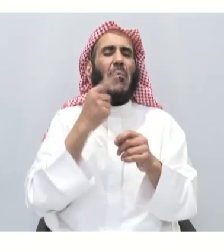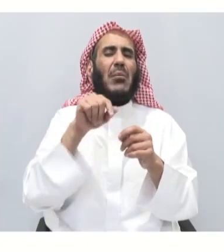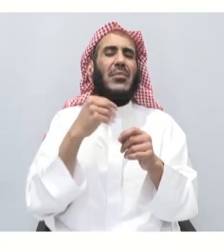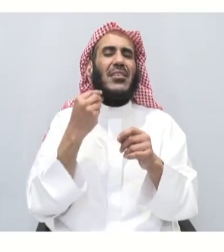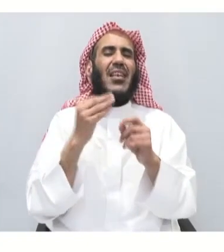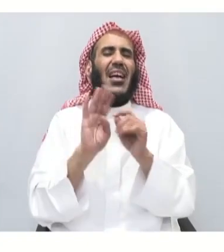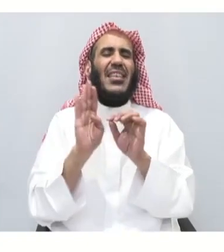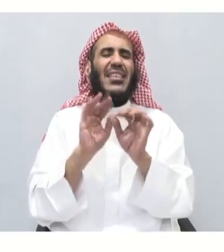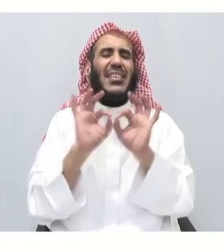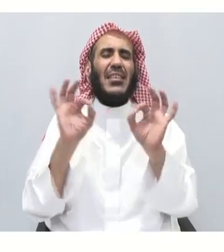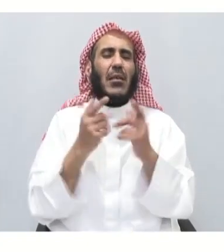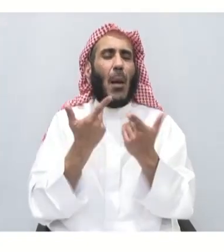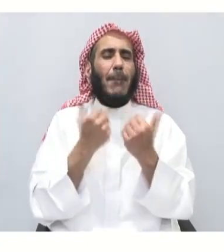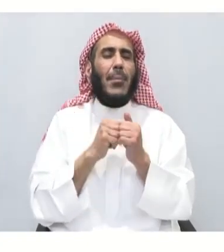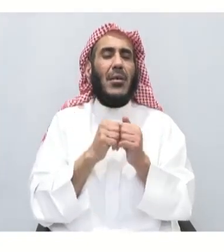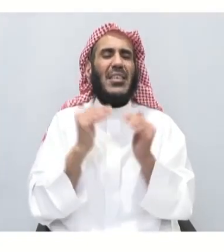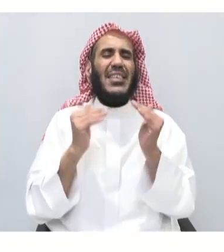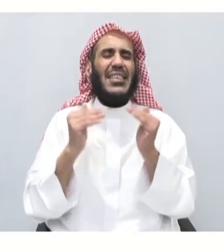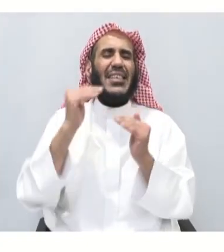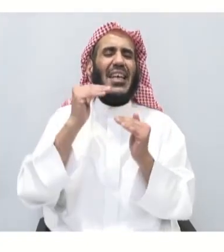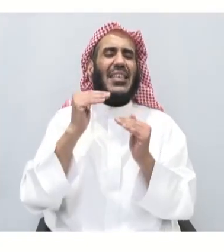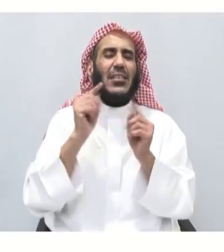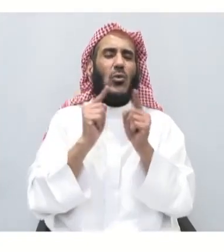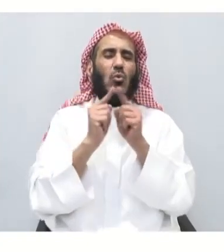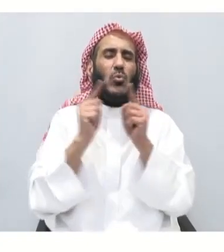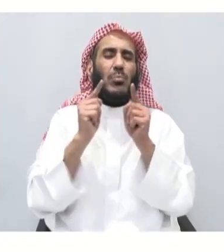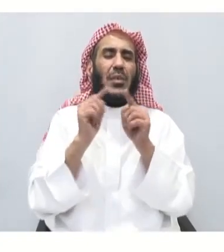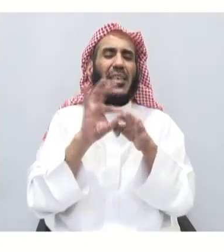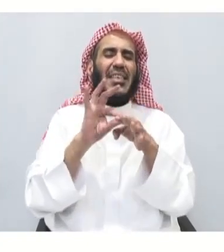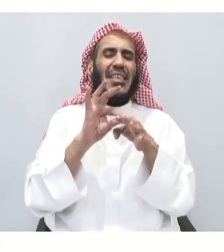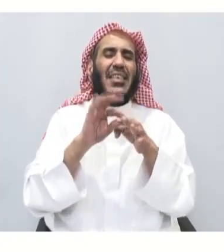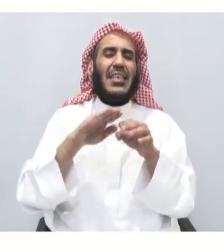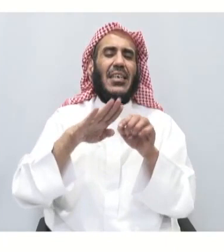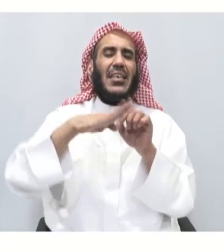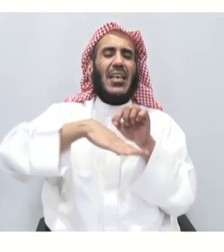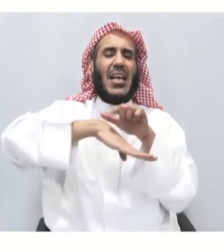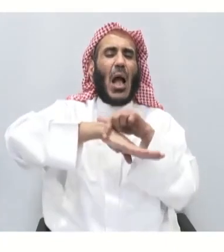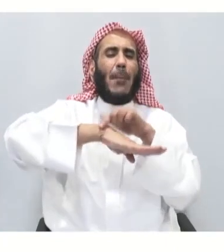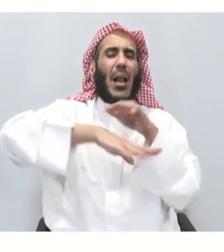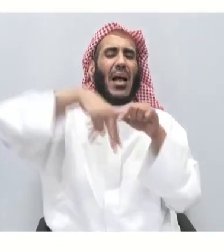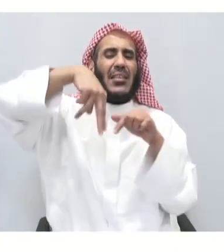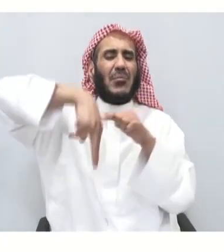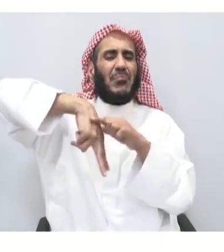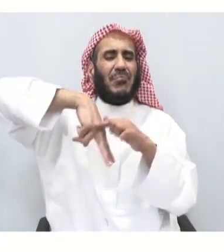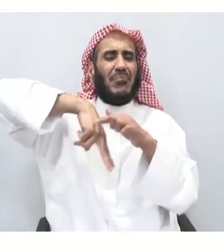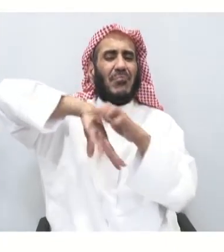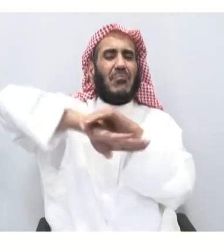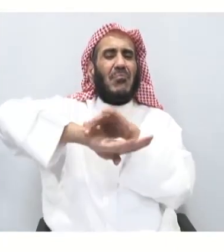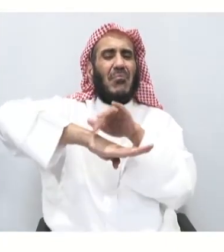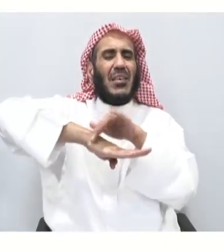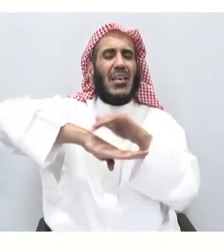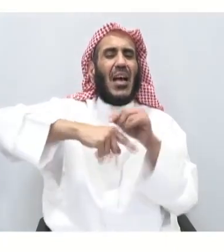سن كم مره يزداد سمك جلد كعب القدم عن